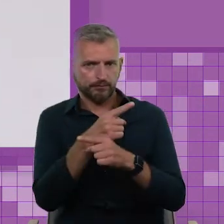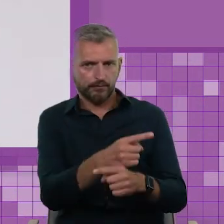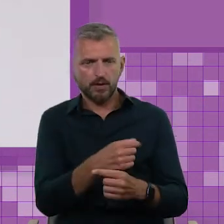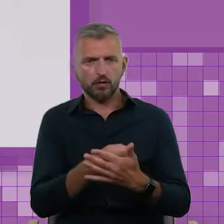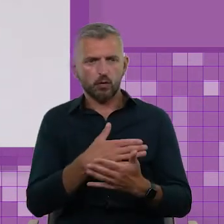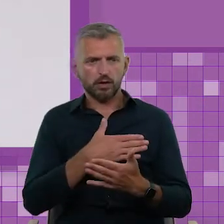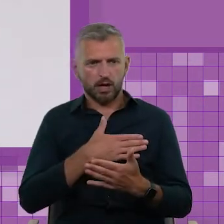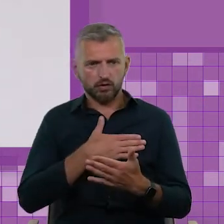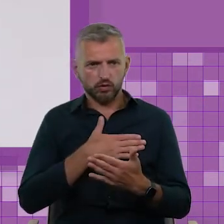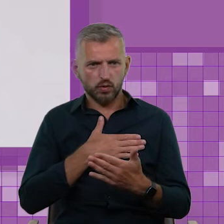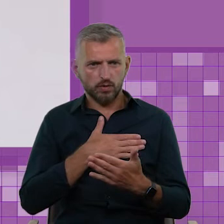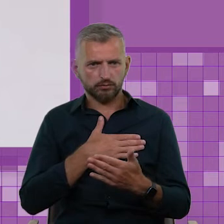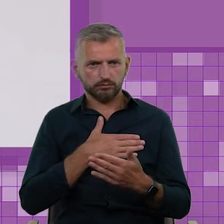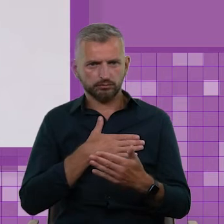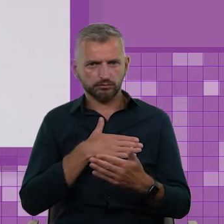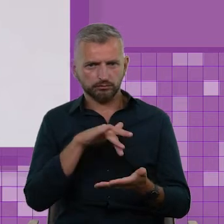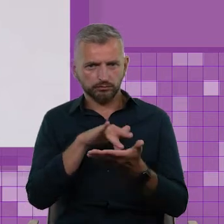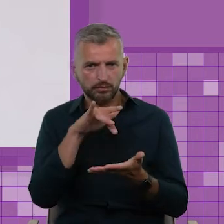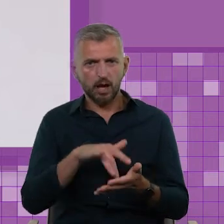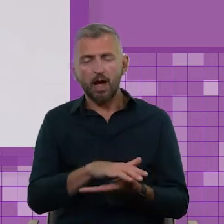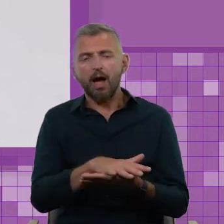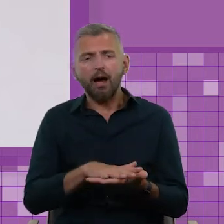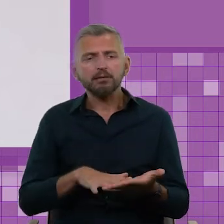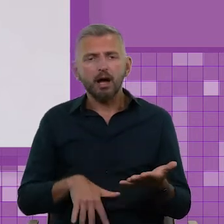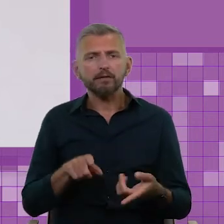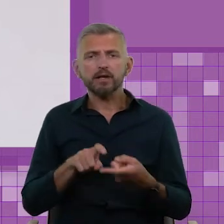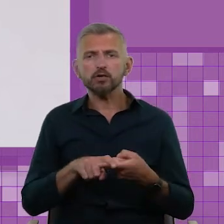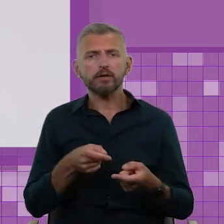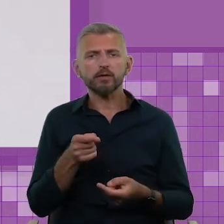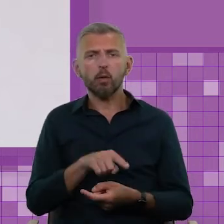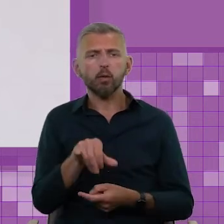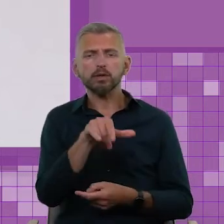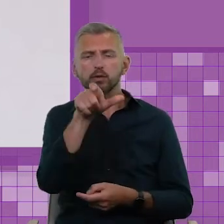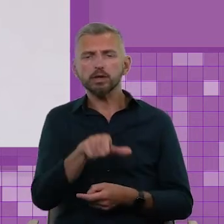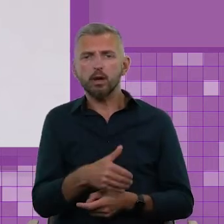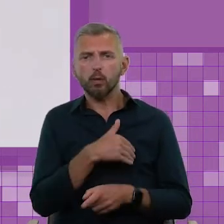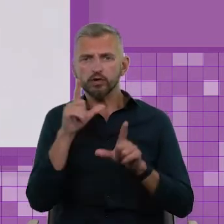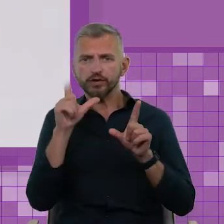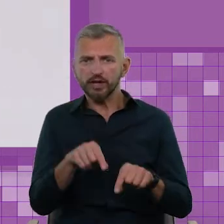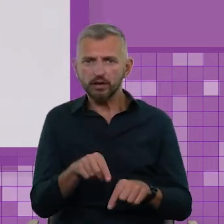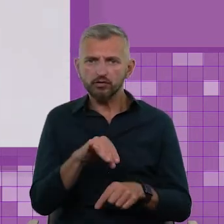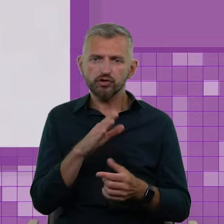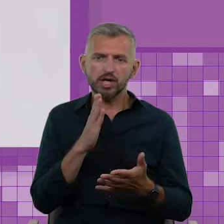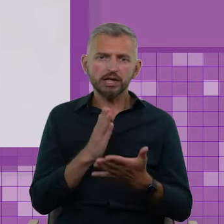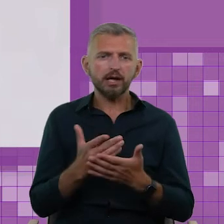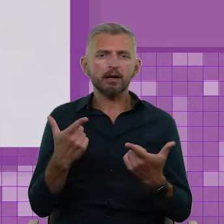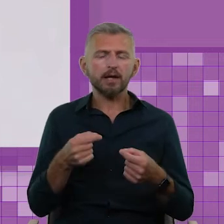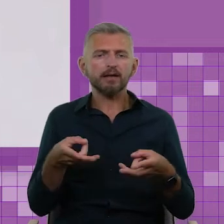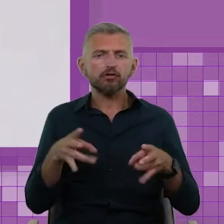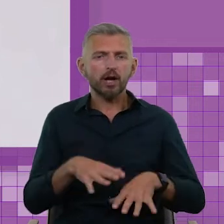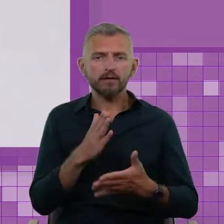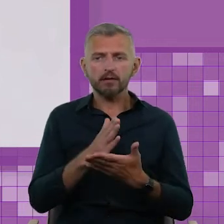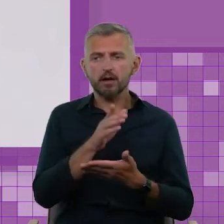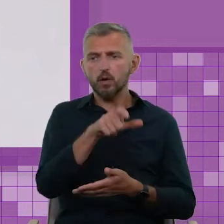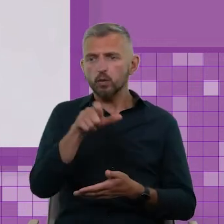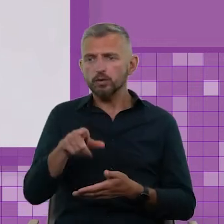скажімо, до нашого рецепційного пункту. А там вже далі залежить від того, куди людина хоче їхати, чи є люди залишатися, бо є люди, які